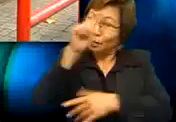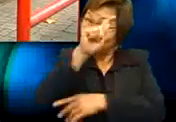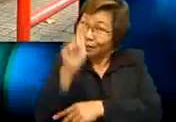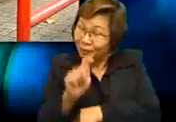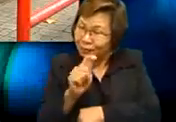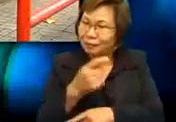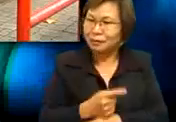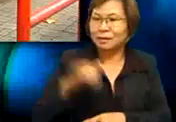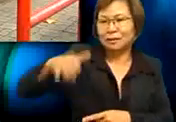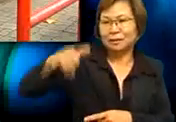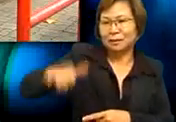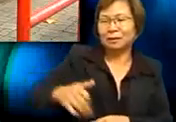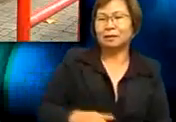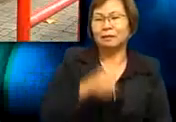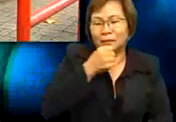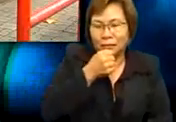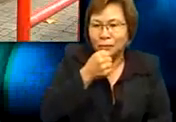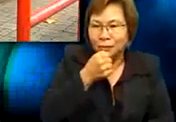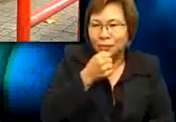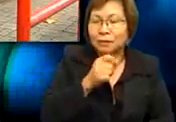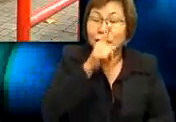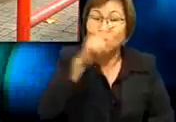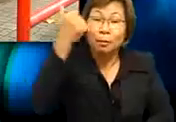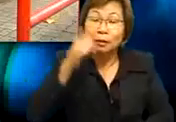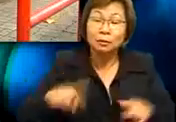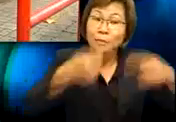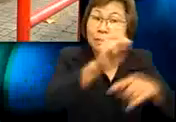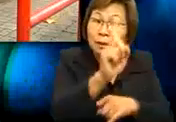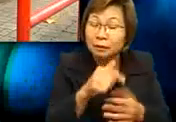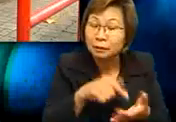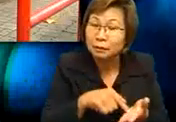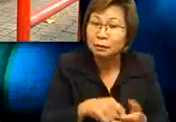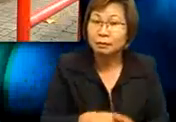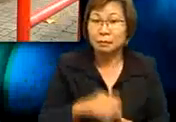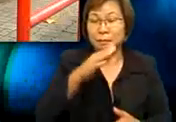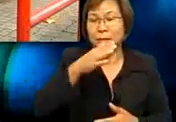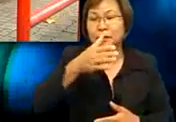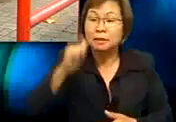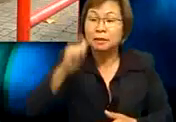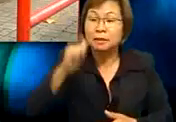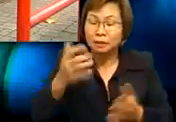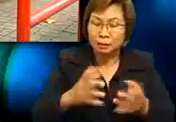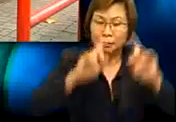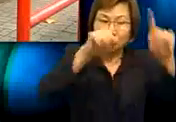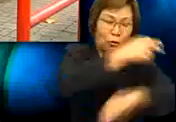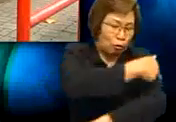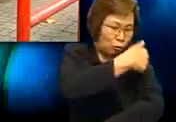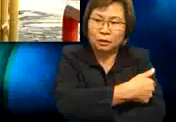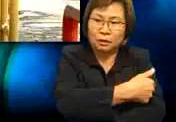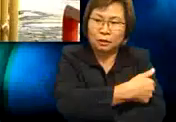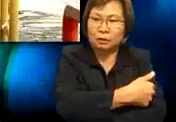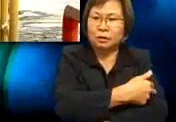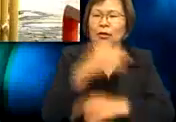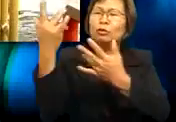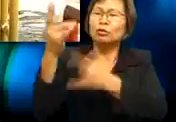kan? Ya. Sebenarnya makcik nak pergi mana ni? Makcik sebenarnya nak pergi hospital.